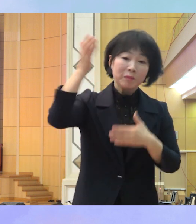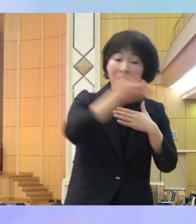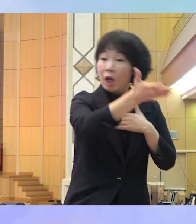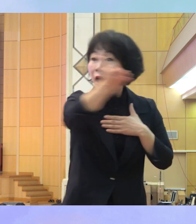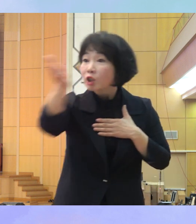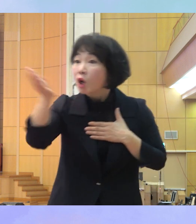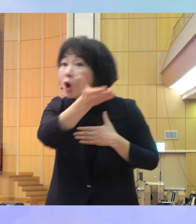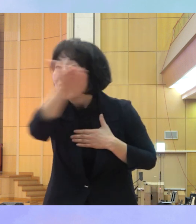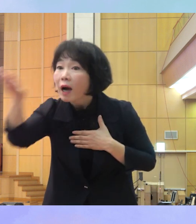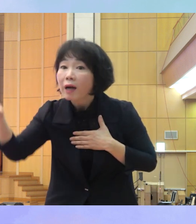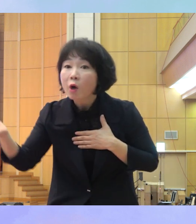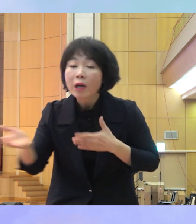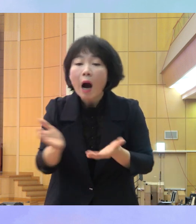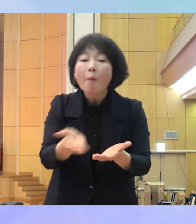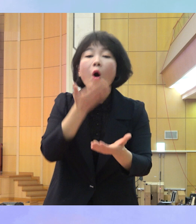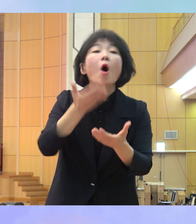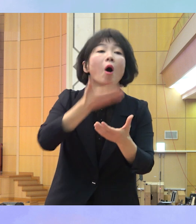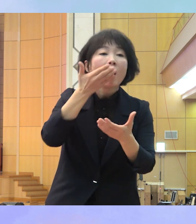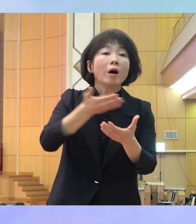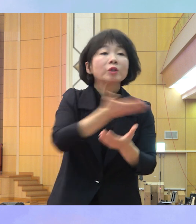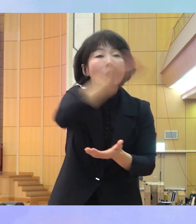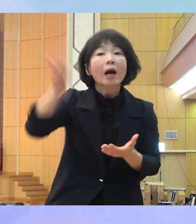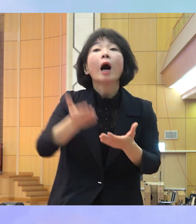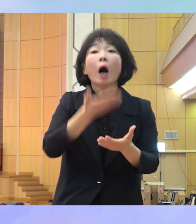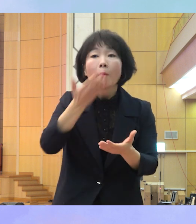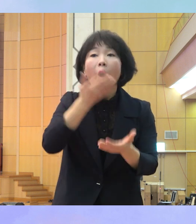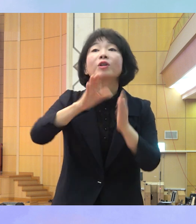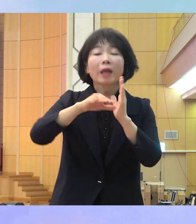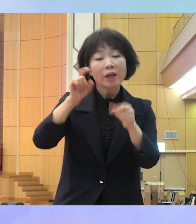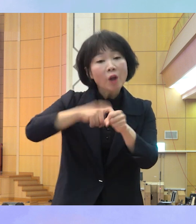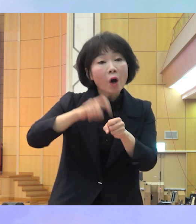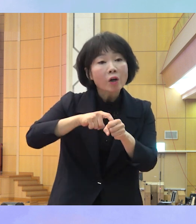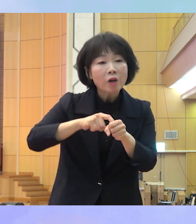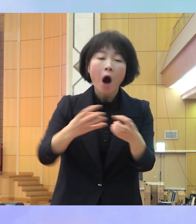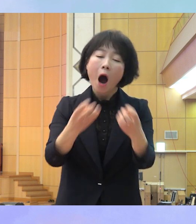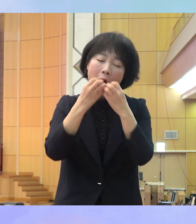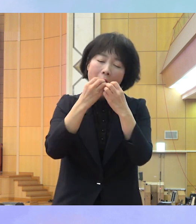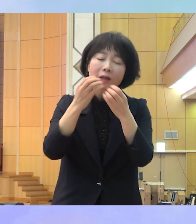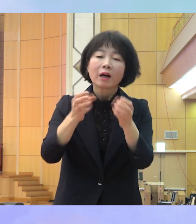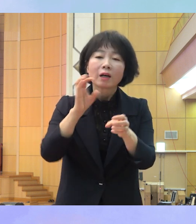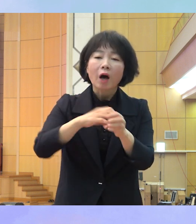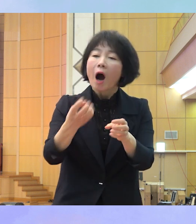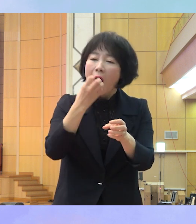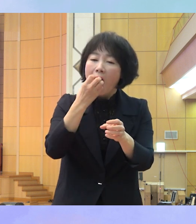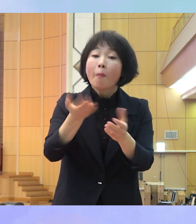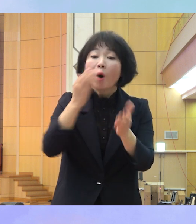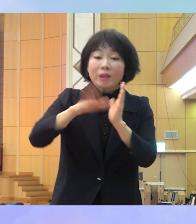26장 20절 보니까 저희가 먹을 때에, 저희가 이제 떡을 먹고